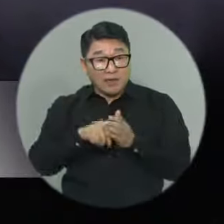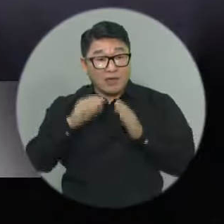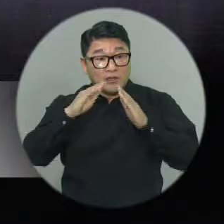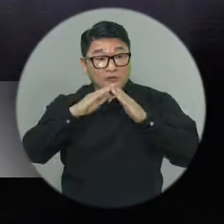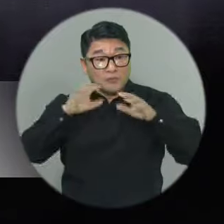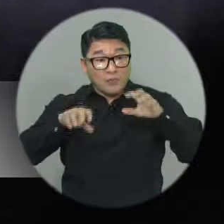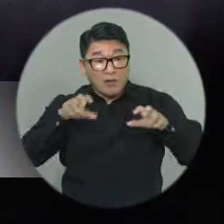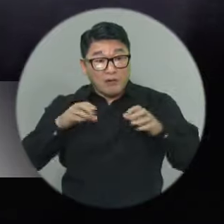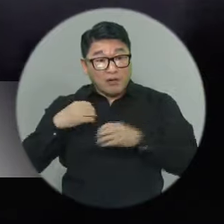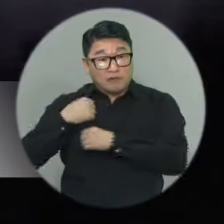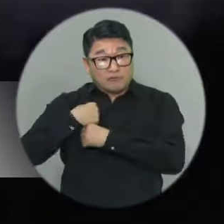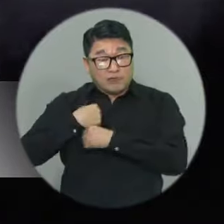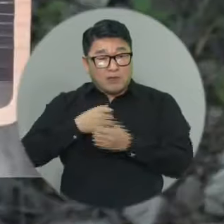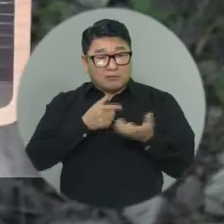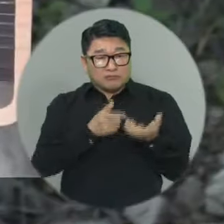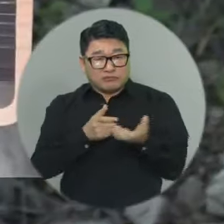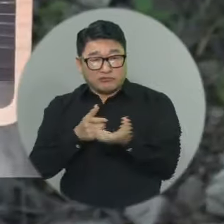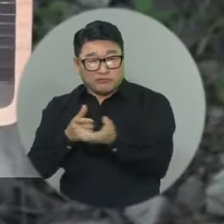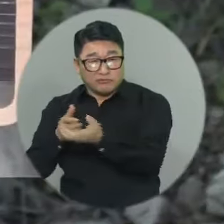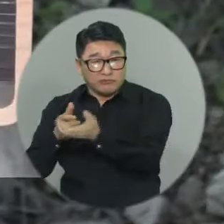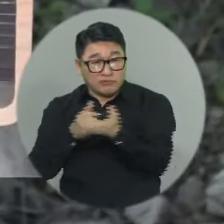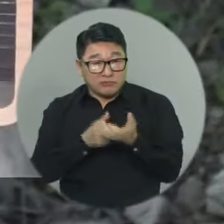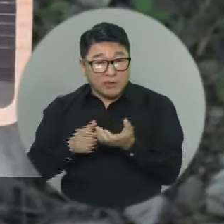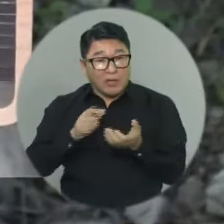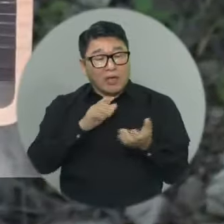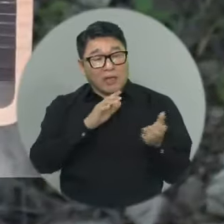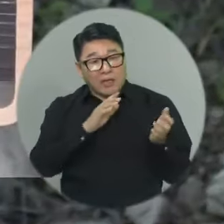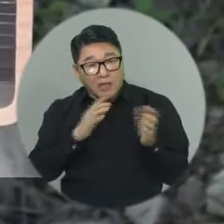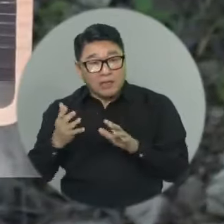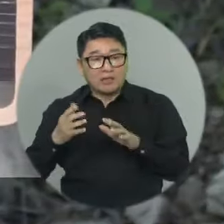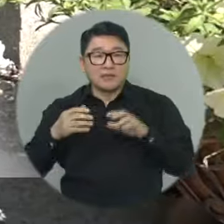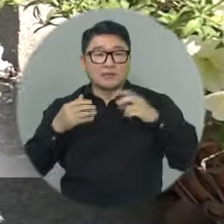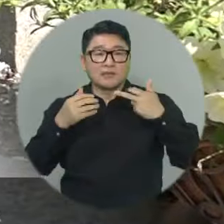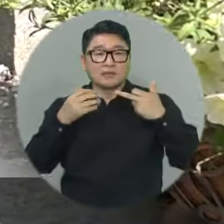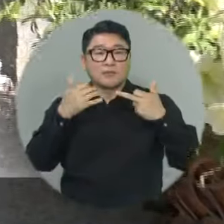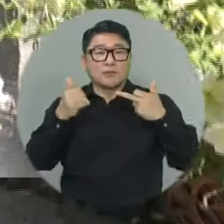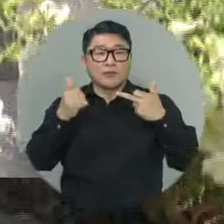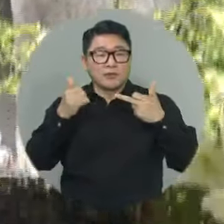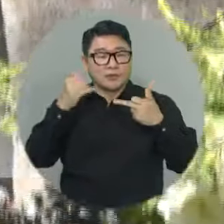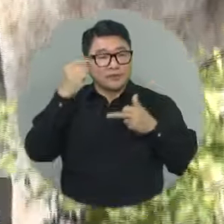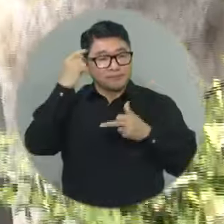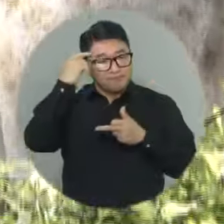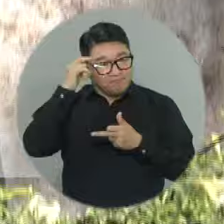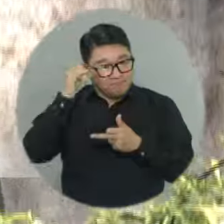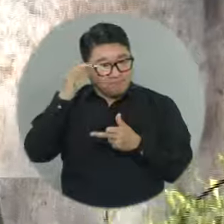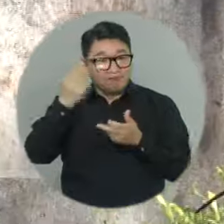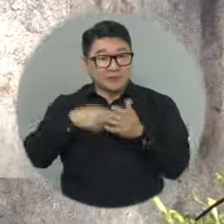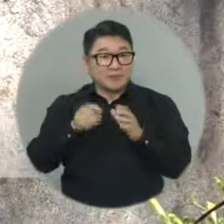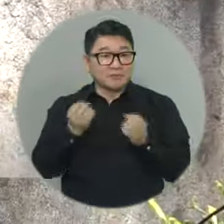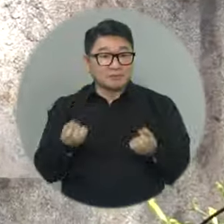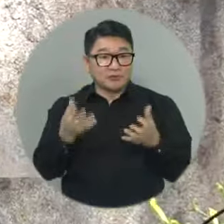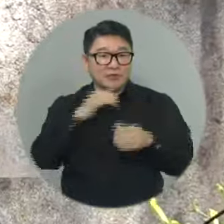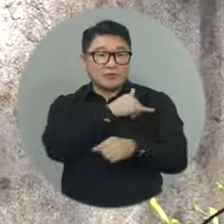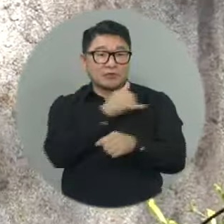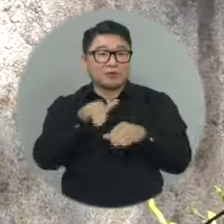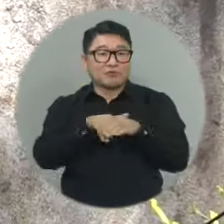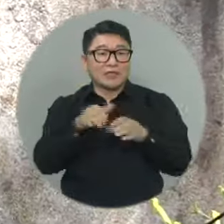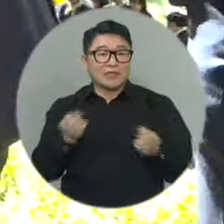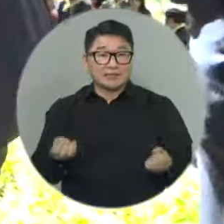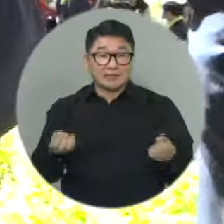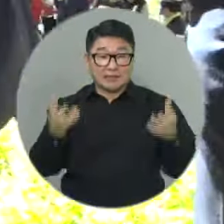주남마을에서 공수부대원들의 무차별 총격으로 숨진 희생자 17명을 추모하기 위해 열리고 있는